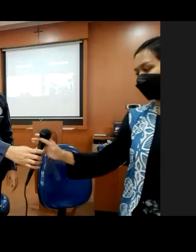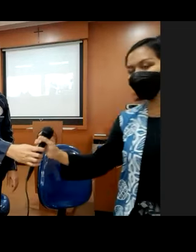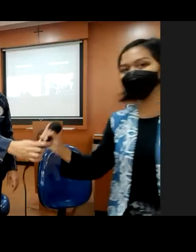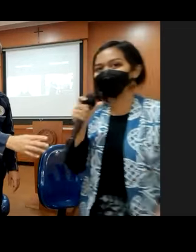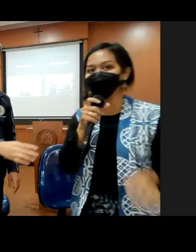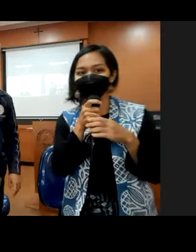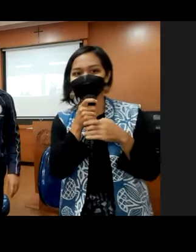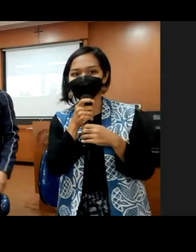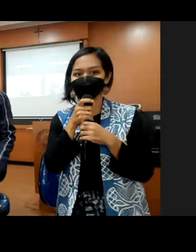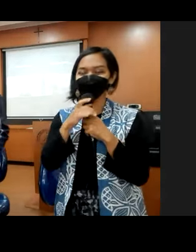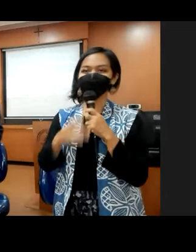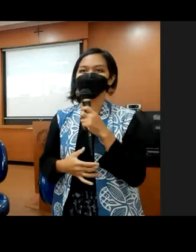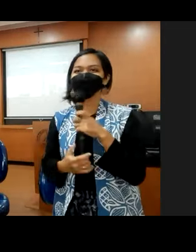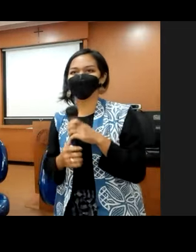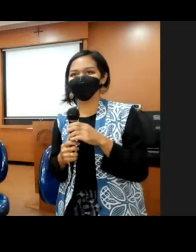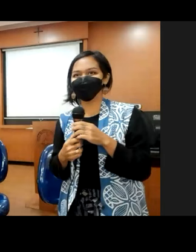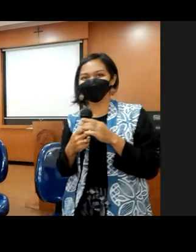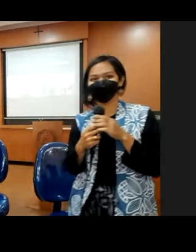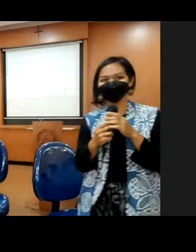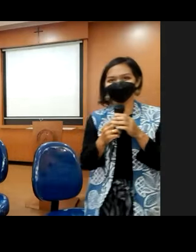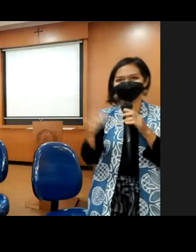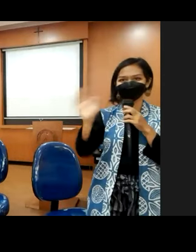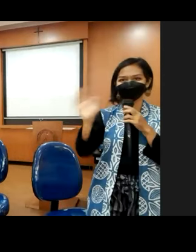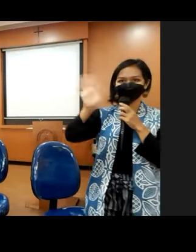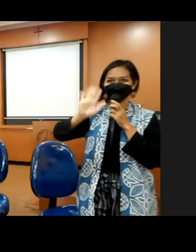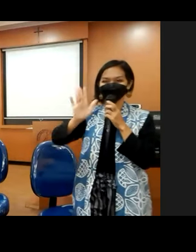Izin lift, Pak. Terima kasih, Ibu. Ya.